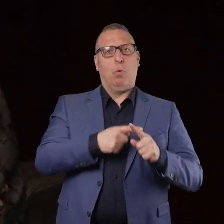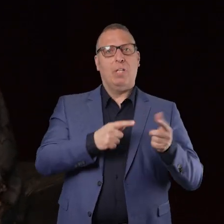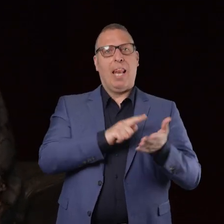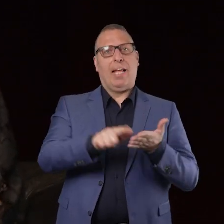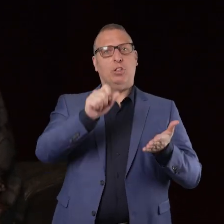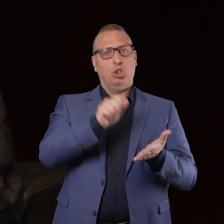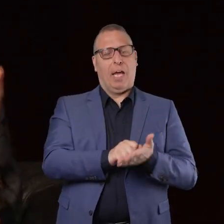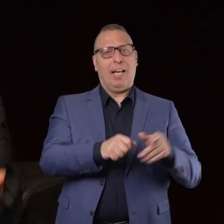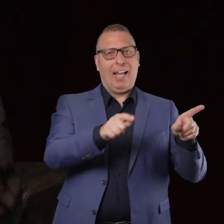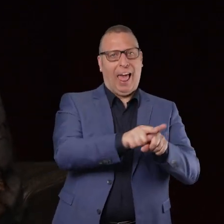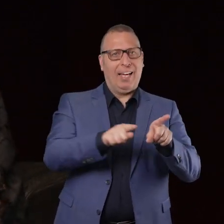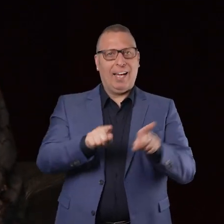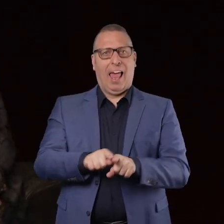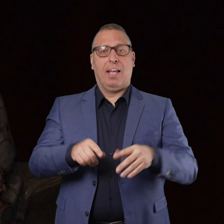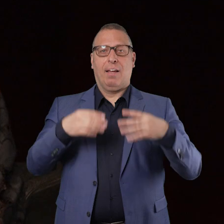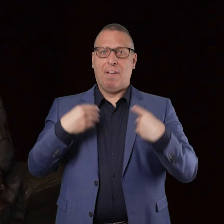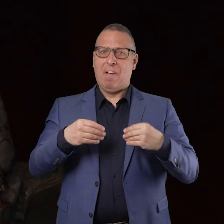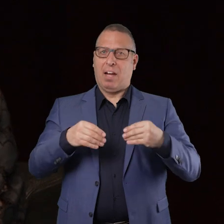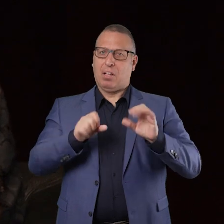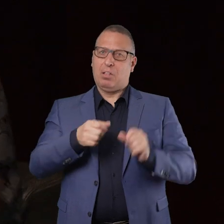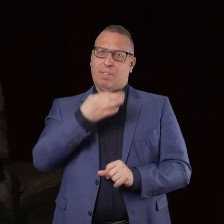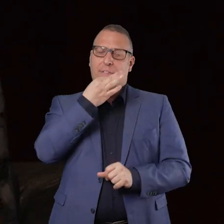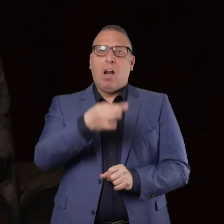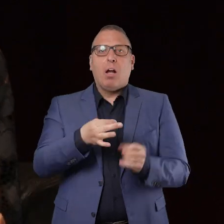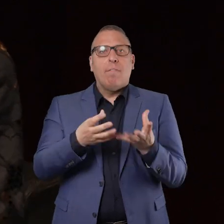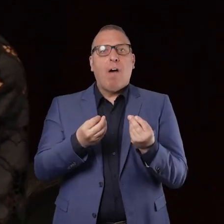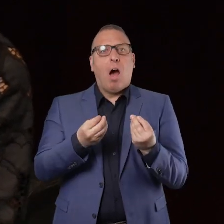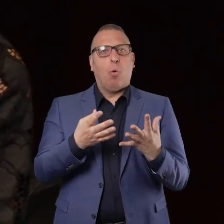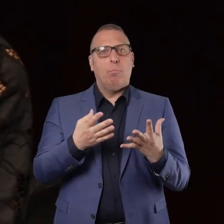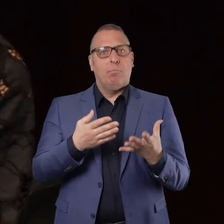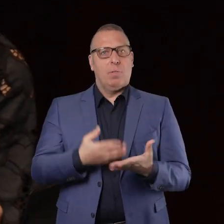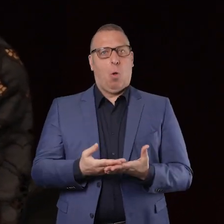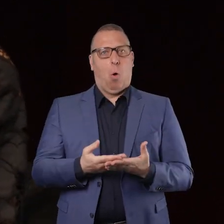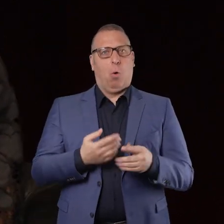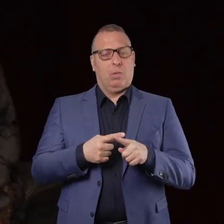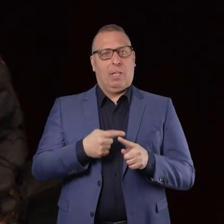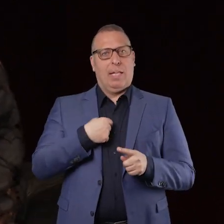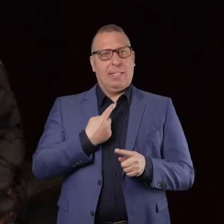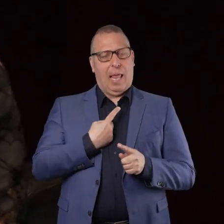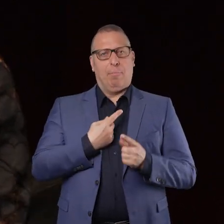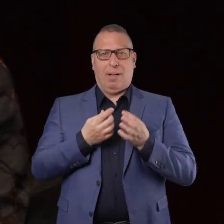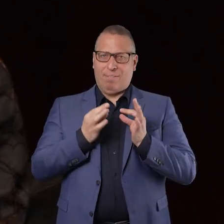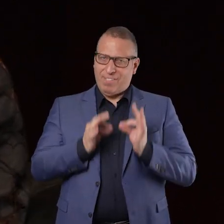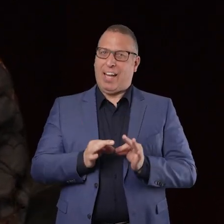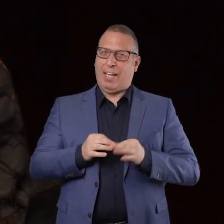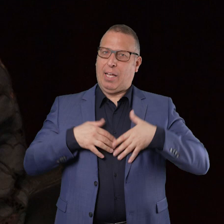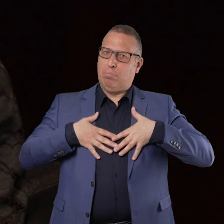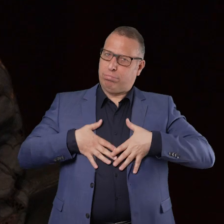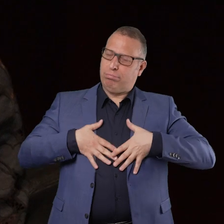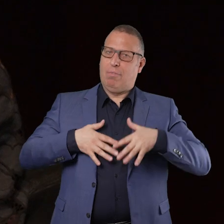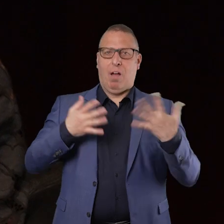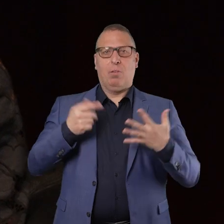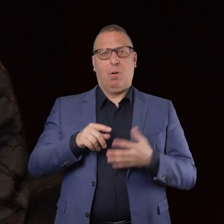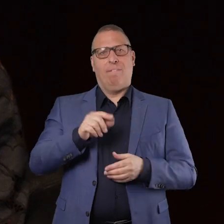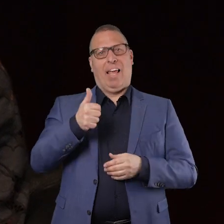und Liechtenstein die gleichen Werte teilen. Und da kann man sich ja fragen, warum ist das so? Und ich bin der tiefen Überzeugung,